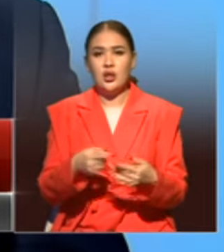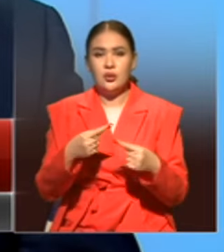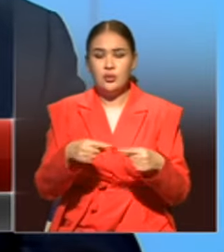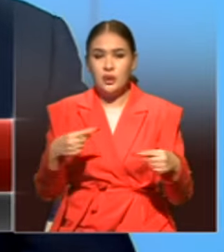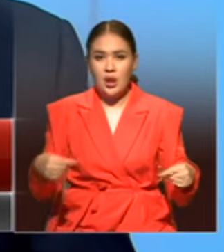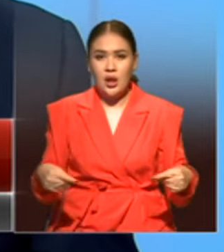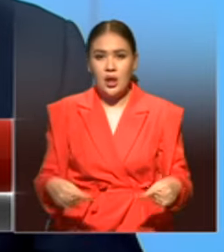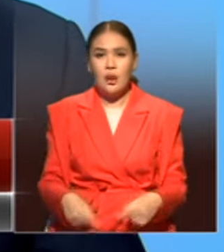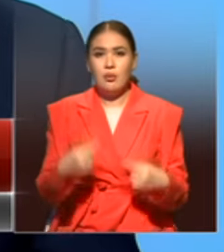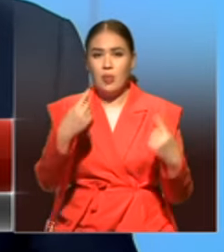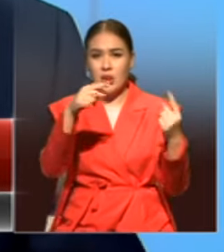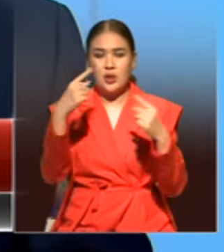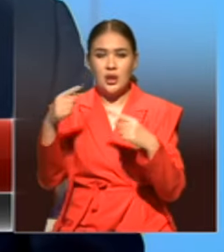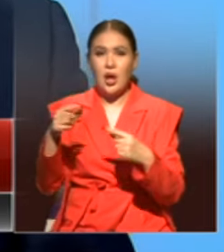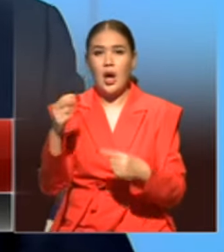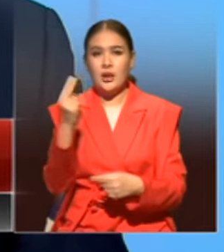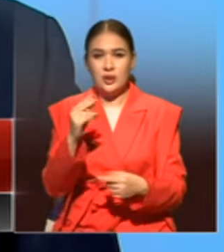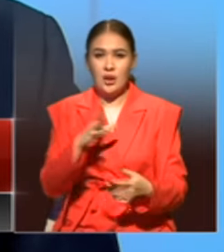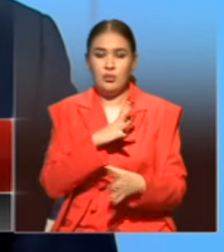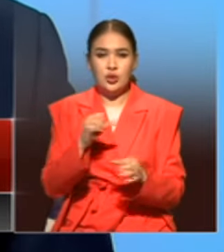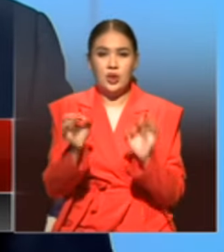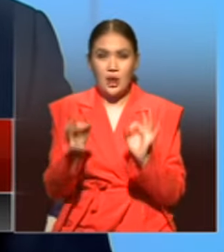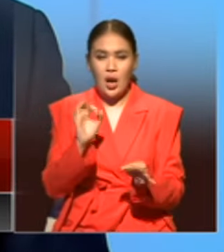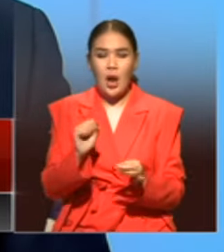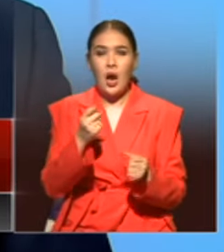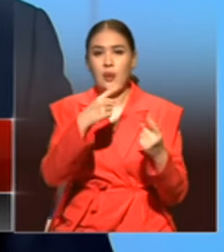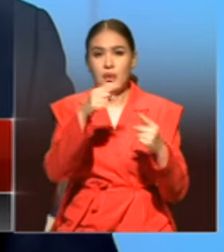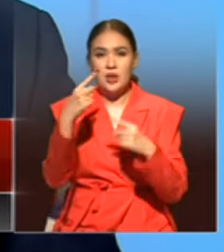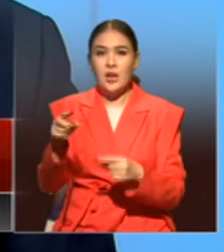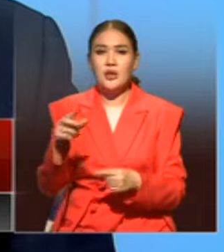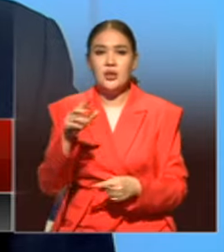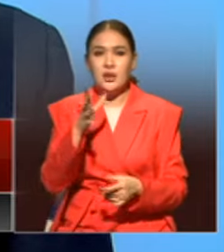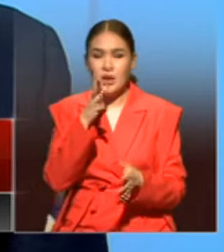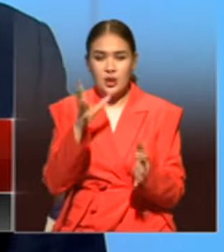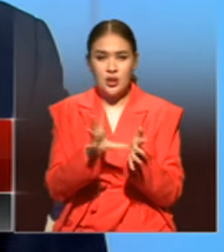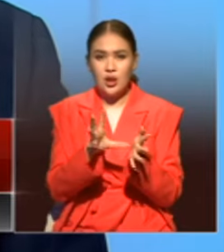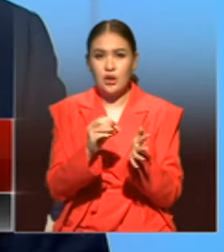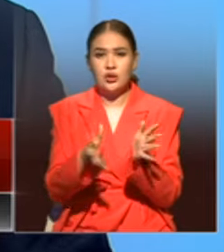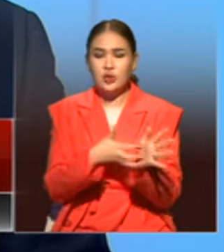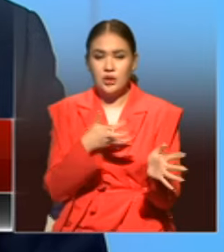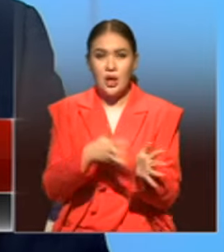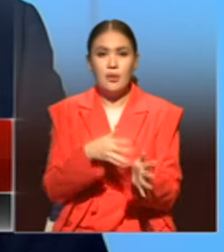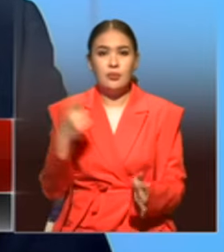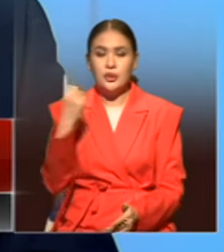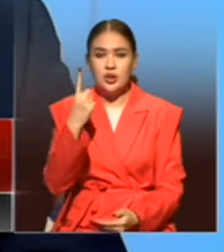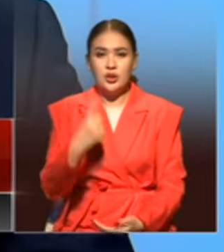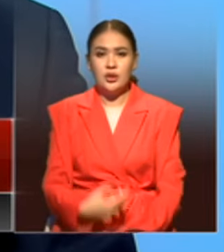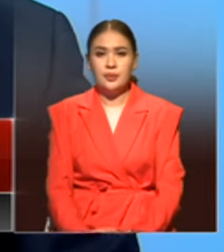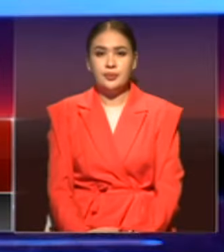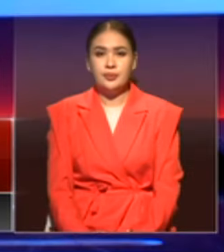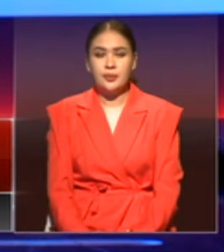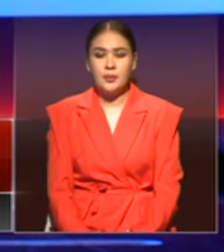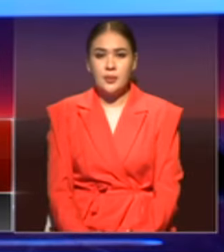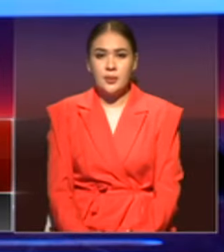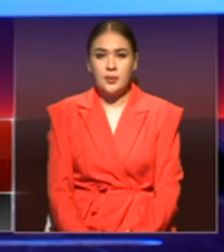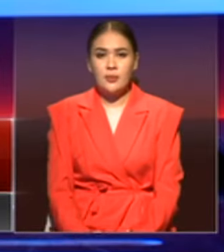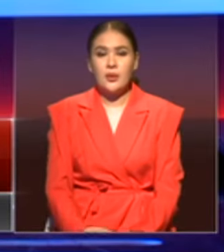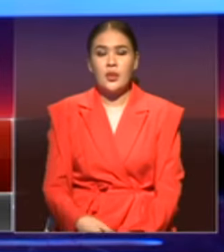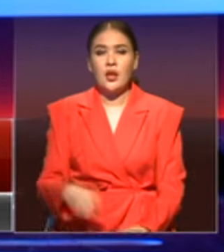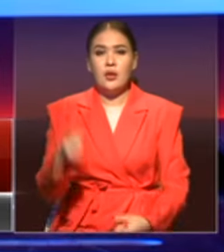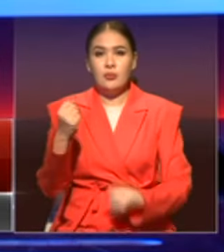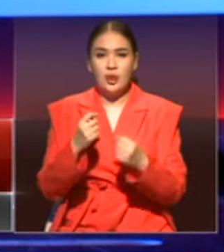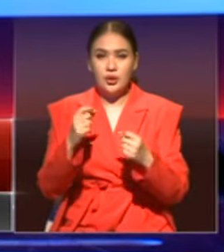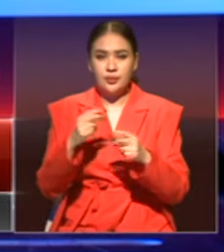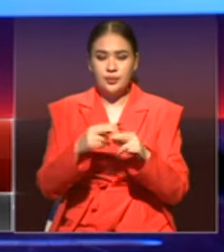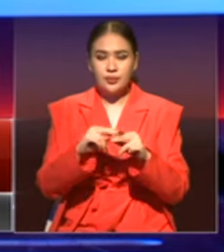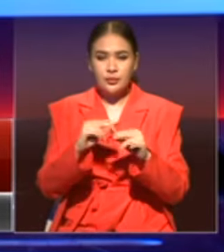болса, бірақ басқа өңірлерде жаңа ескі техникалар пайдаланады әлі күнге дейін. Сол бірінші газ 53-пен жүр ғой. Көлік тасымалдаушы